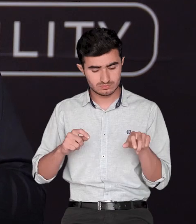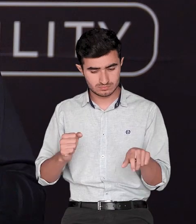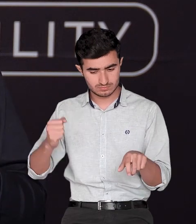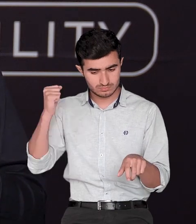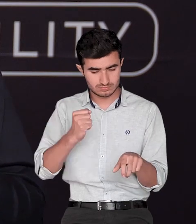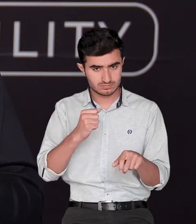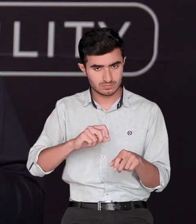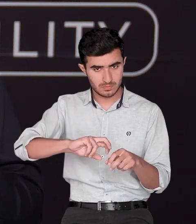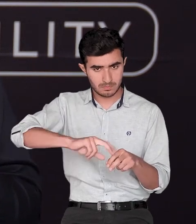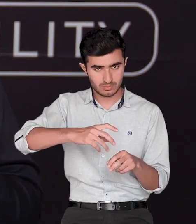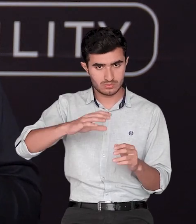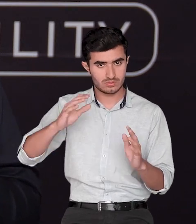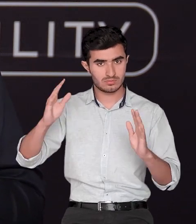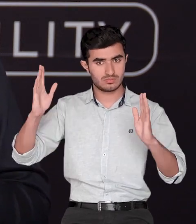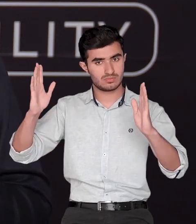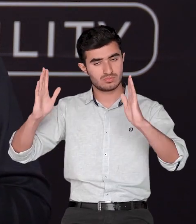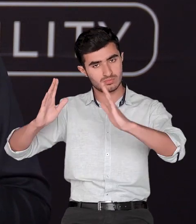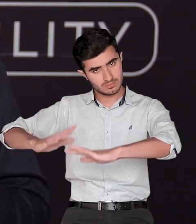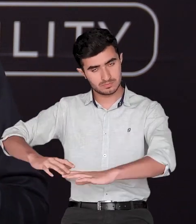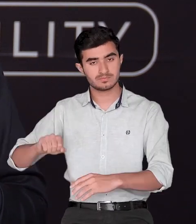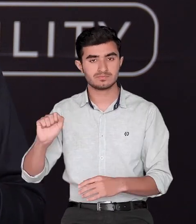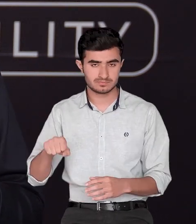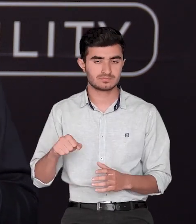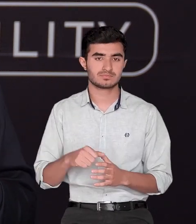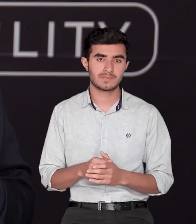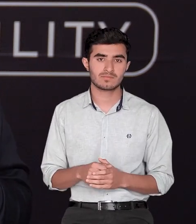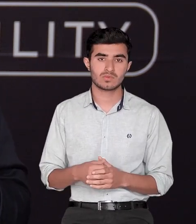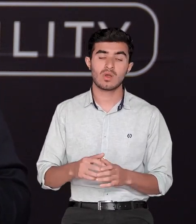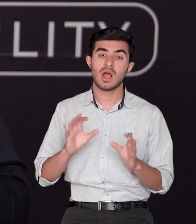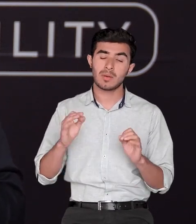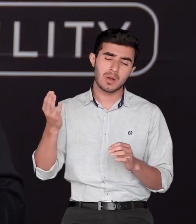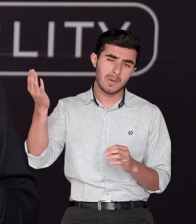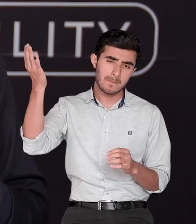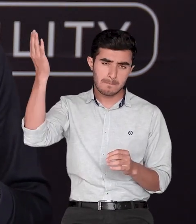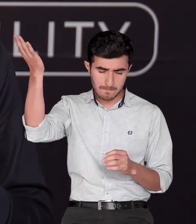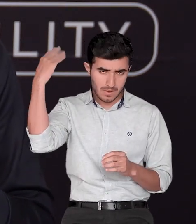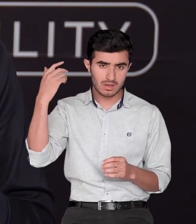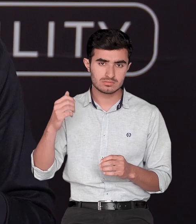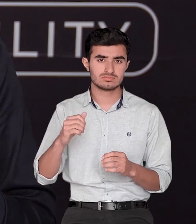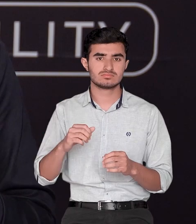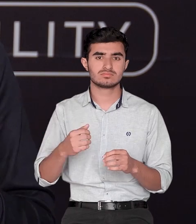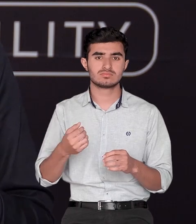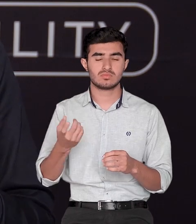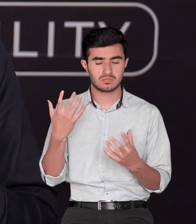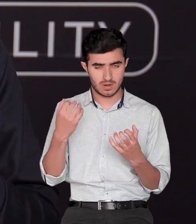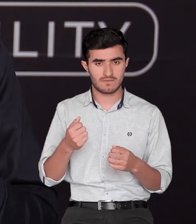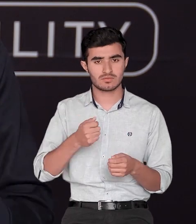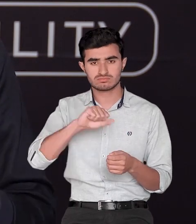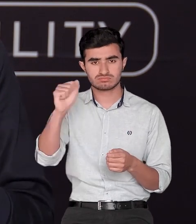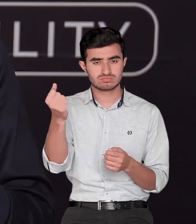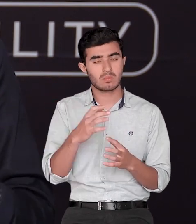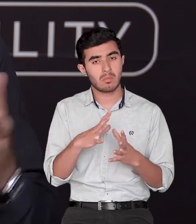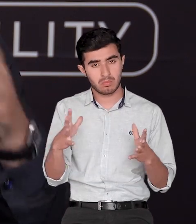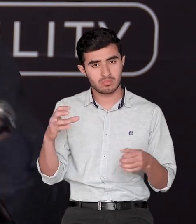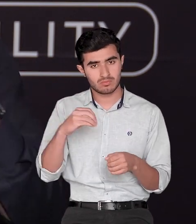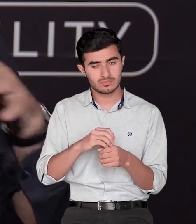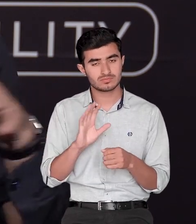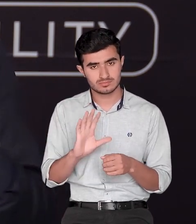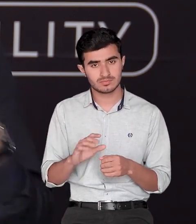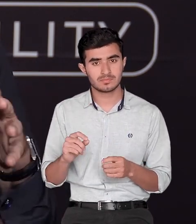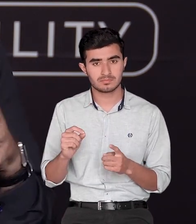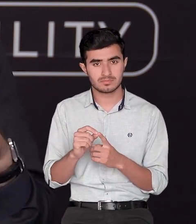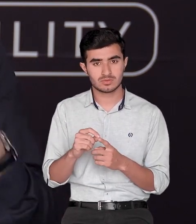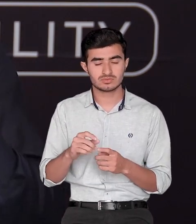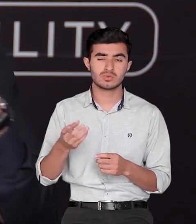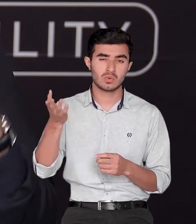नॉर्मली वो अटैक करती थी और इनका काम सिर्फ ये होता था अपने नेज़ों से उनके उसको उखाड़ना, पेग्स को, ताकि वो